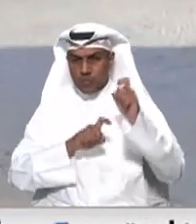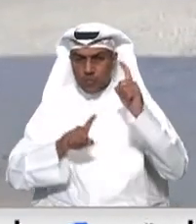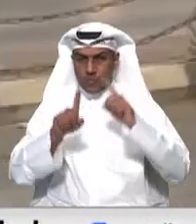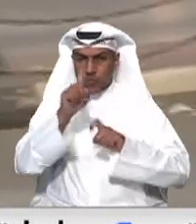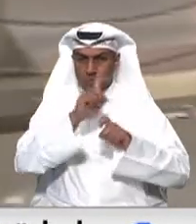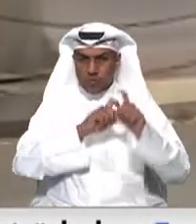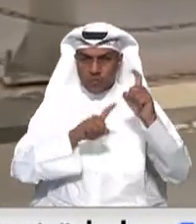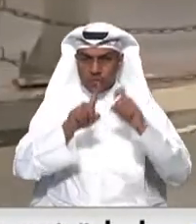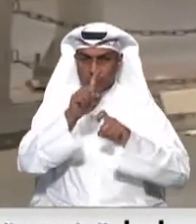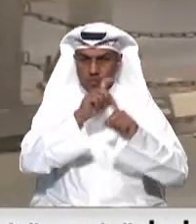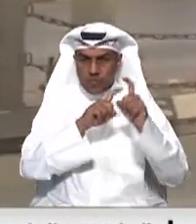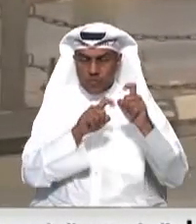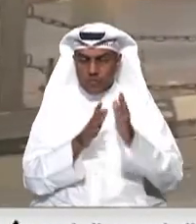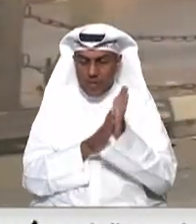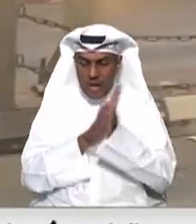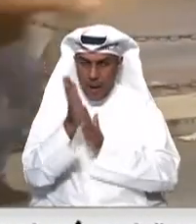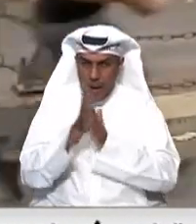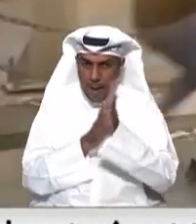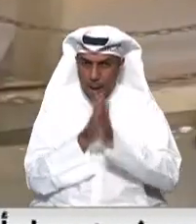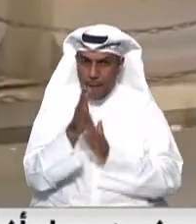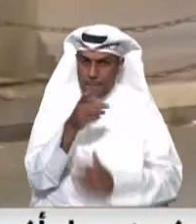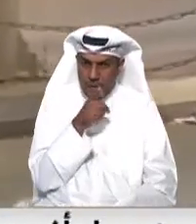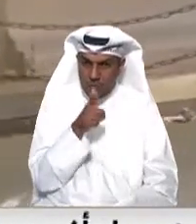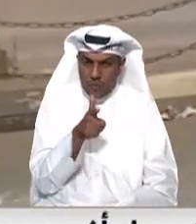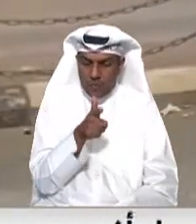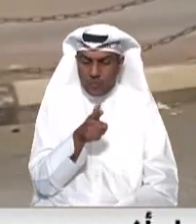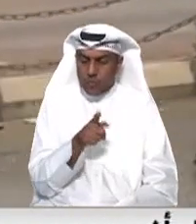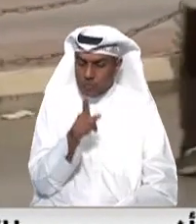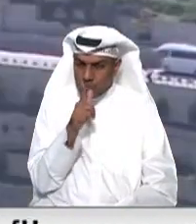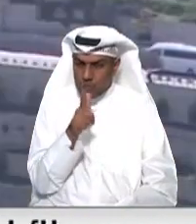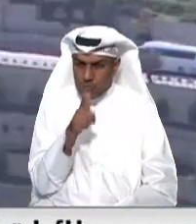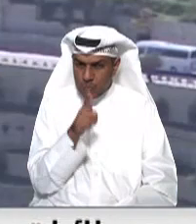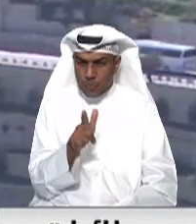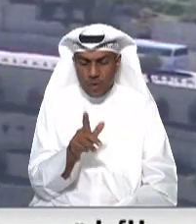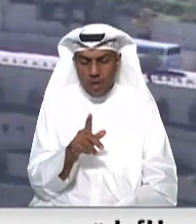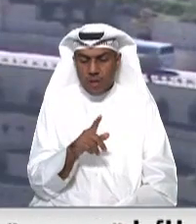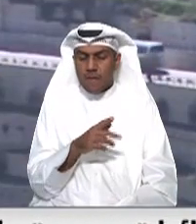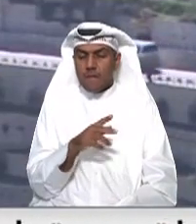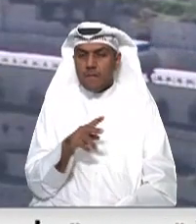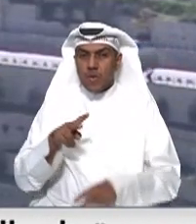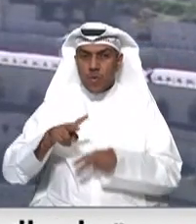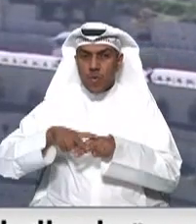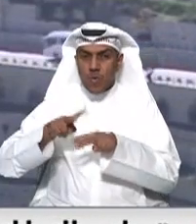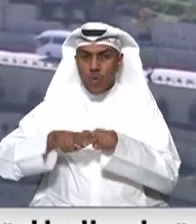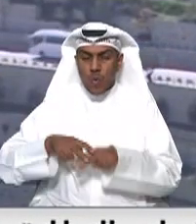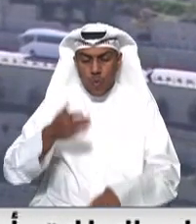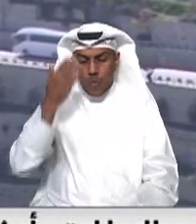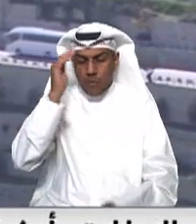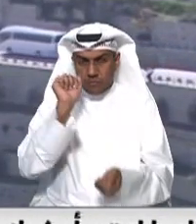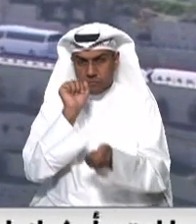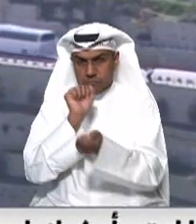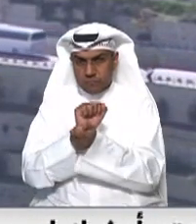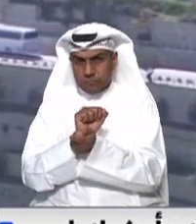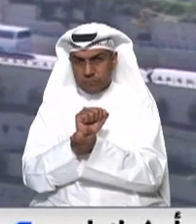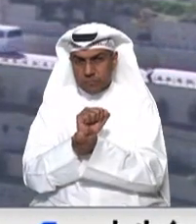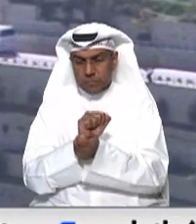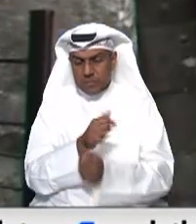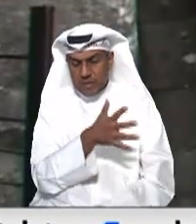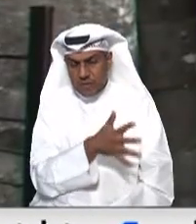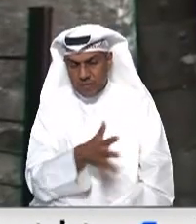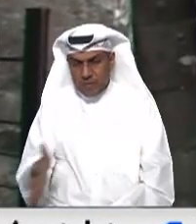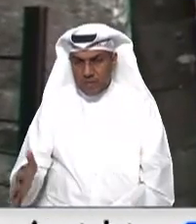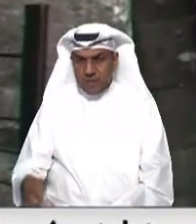من قبل المقاومة الفلسطينية عن الأسرى الإسرائيليين في قطاع غزة وعددهم 8 أطفال وخمس